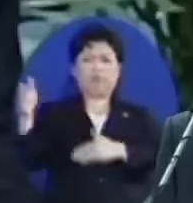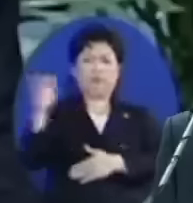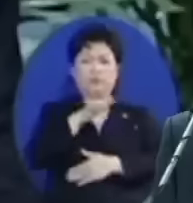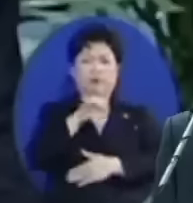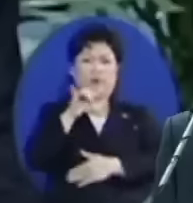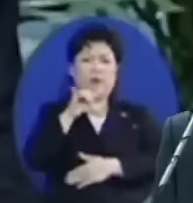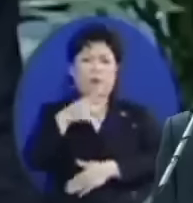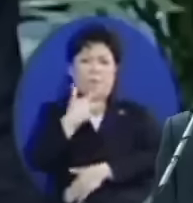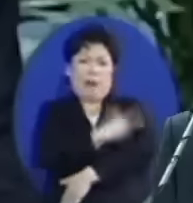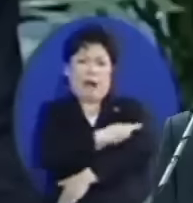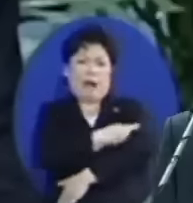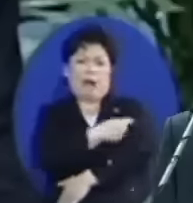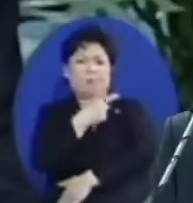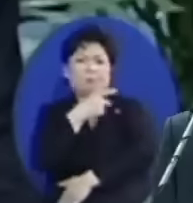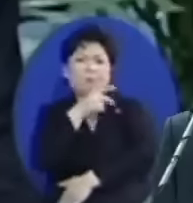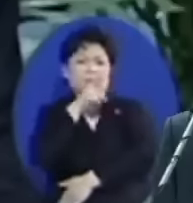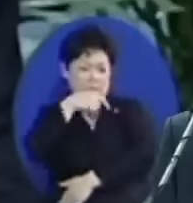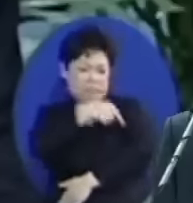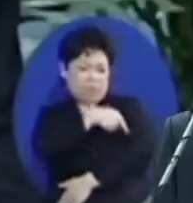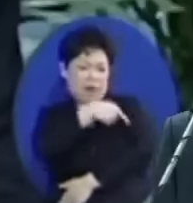대학을 맞지도 마약을